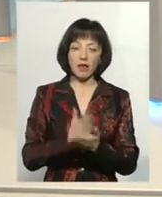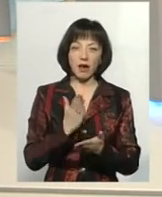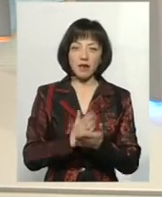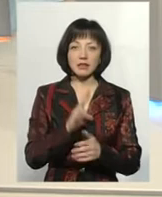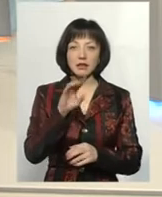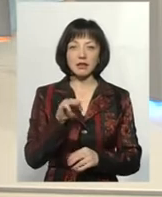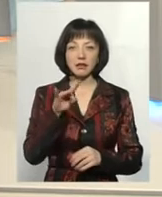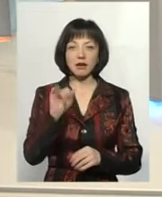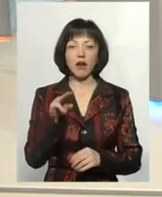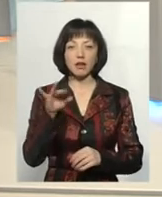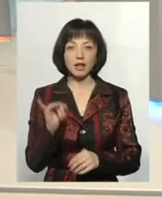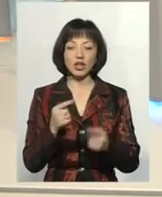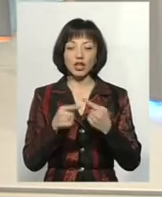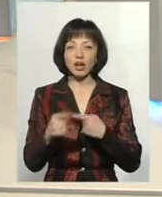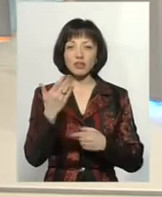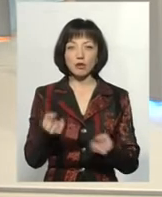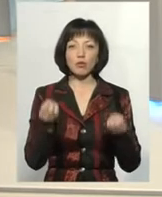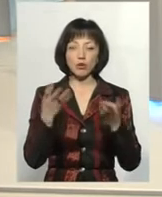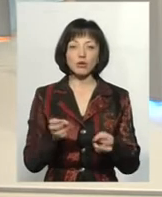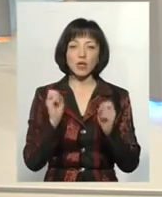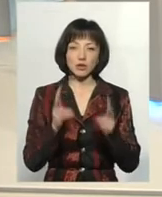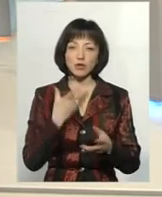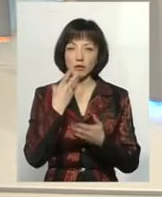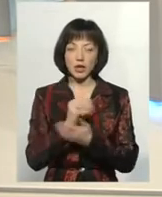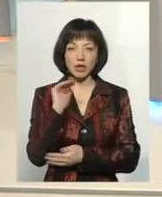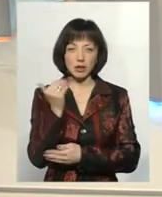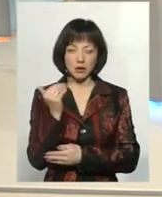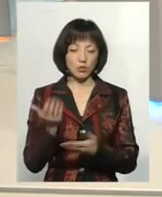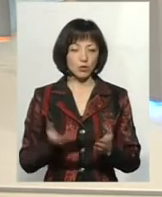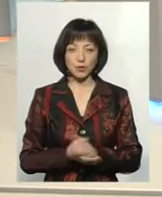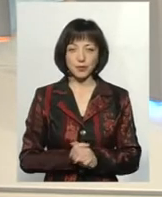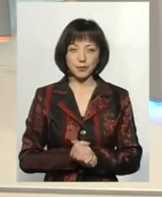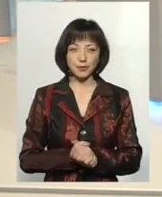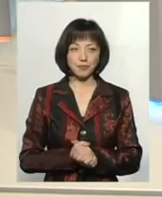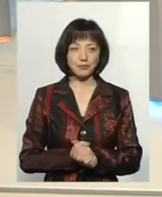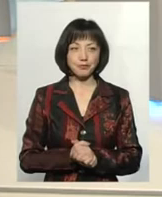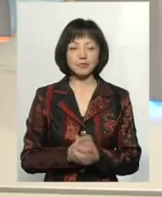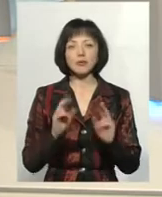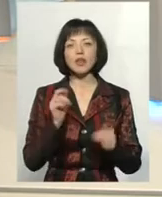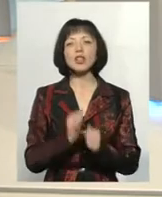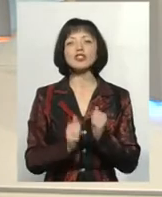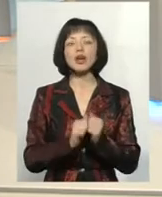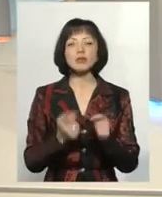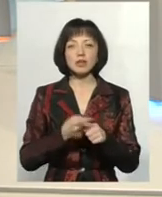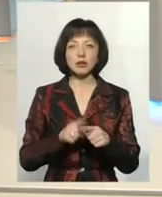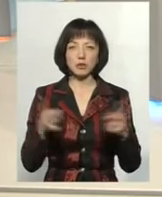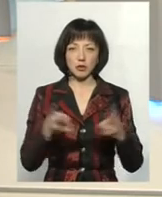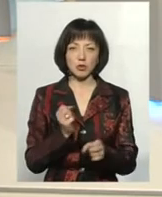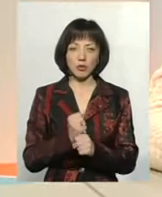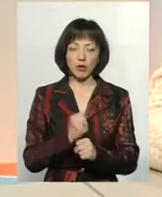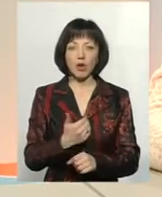нітратів. Інакше ви просто ризикуєте свою дитину. Ну, як часто це потрібно робити?